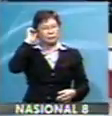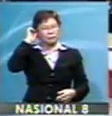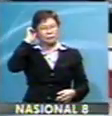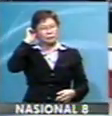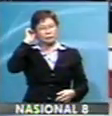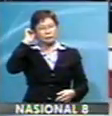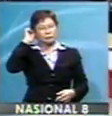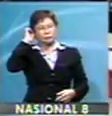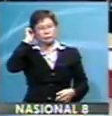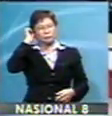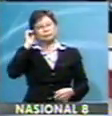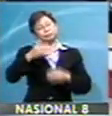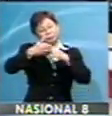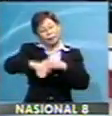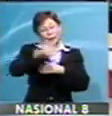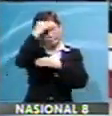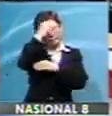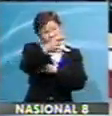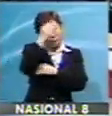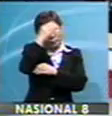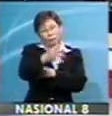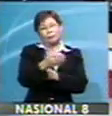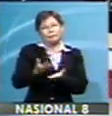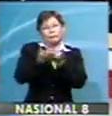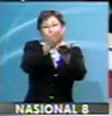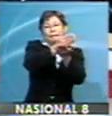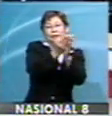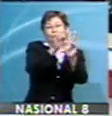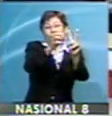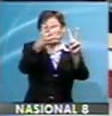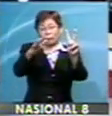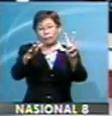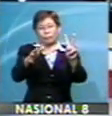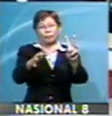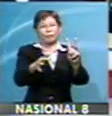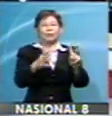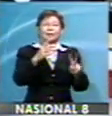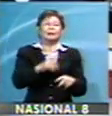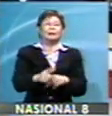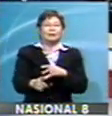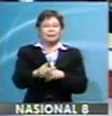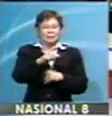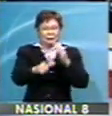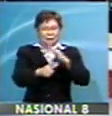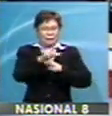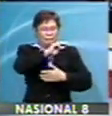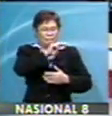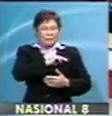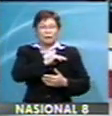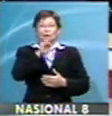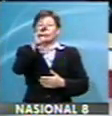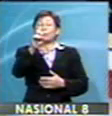berkenaan baik selepas dimaklumkan dalam pembentangan bajet 2015 Oktober lalu timbalan menteri kewangan Datuk